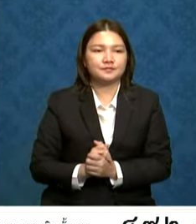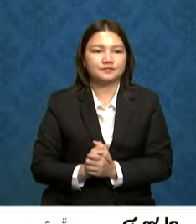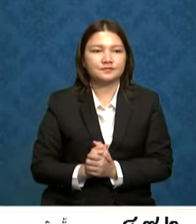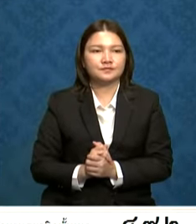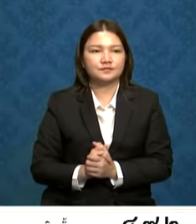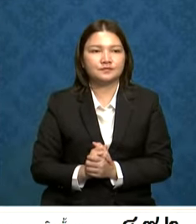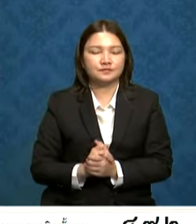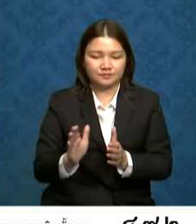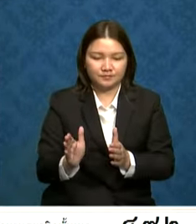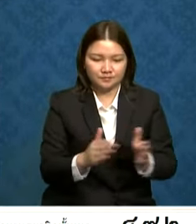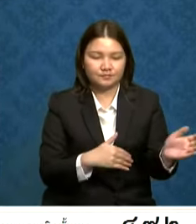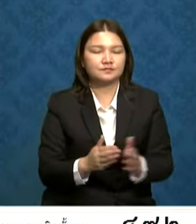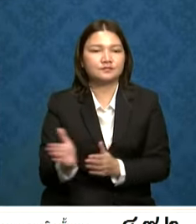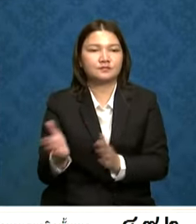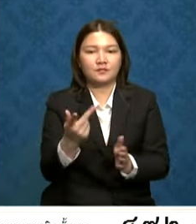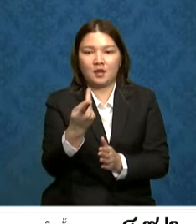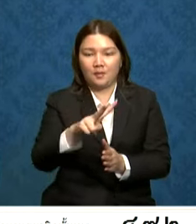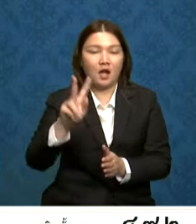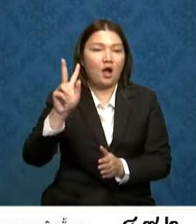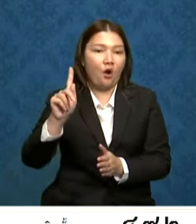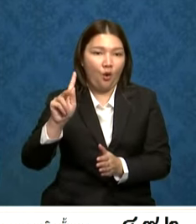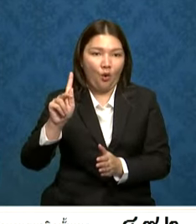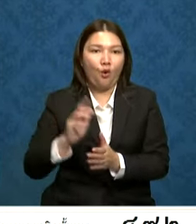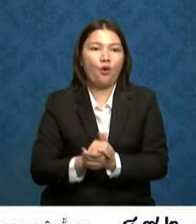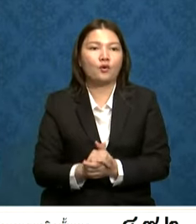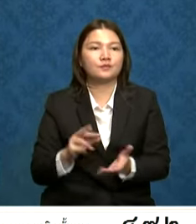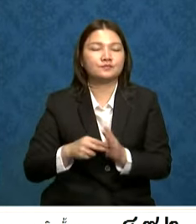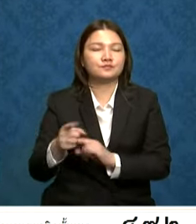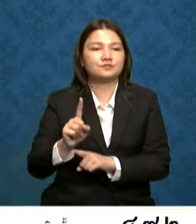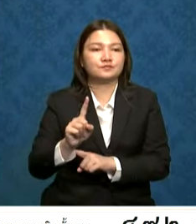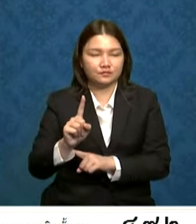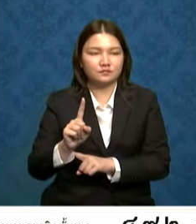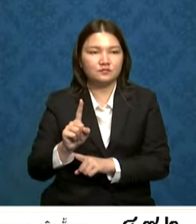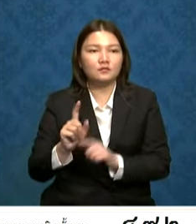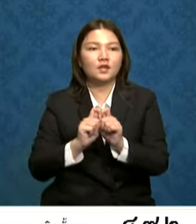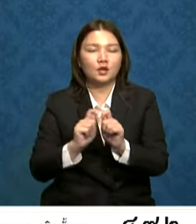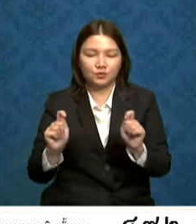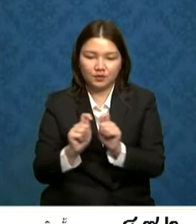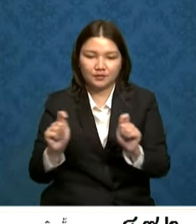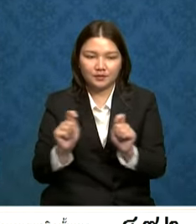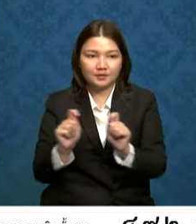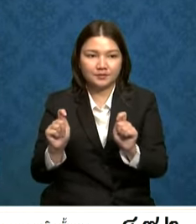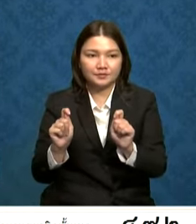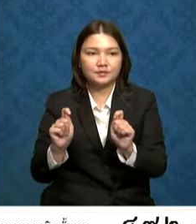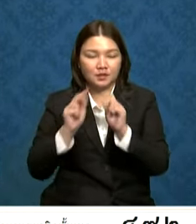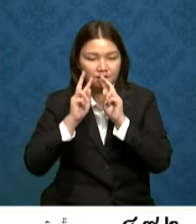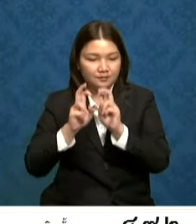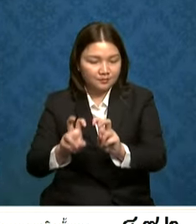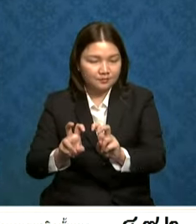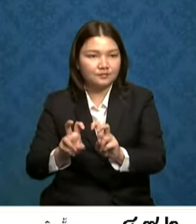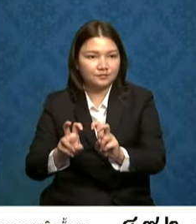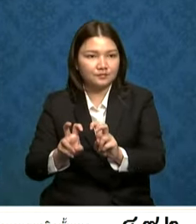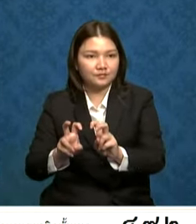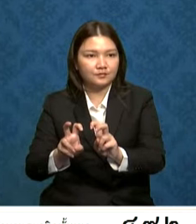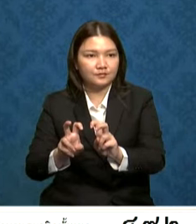ภาคผนวกขซึ่งเป็นการรายงานของคณะอนุกรรมาธิการศึกษาและจำแนกการ